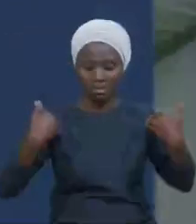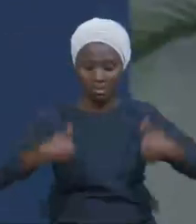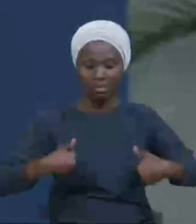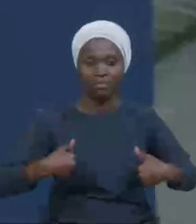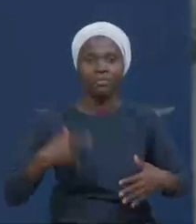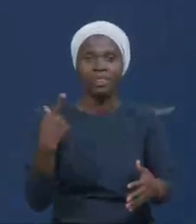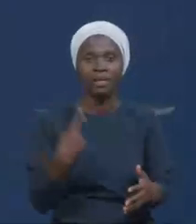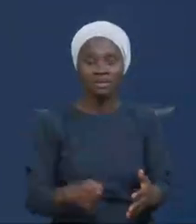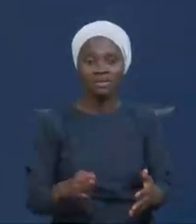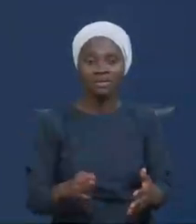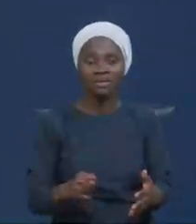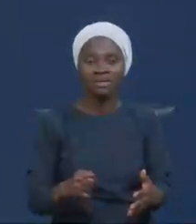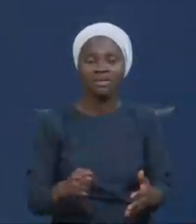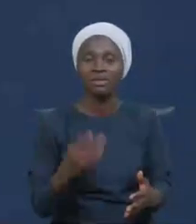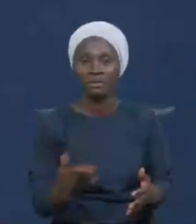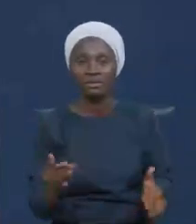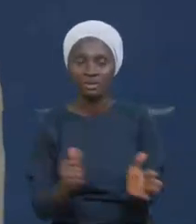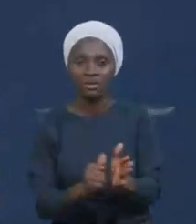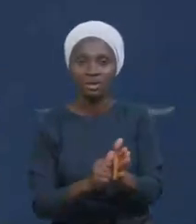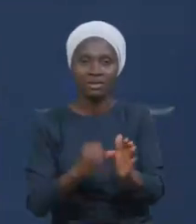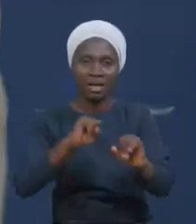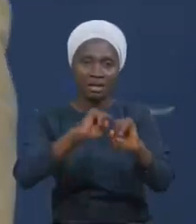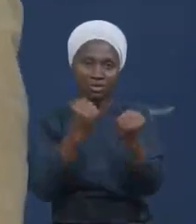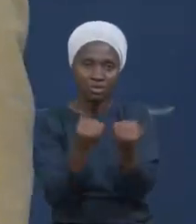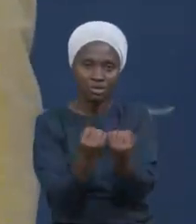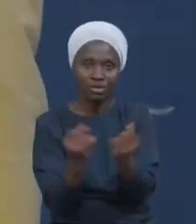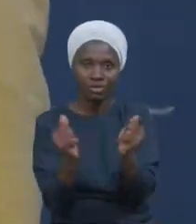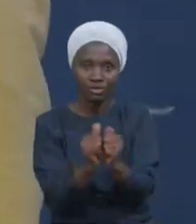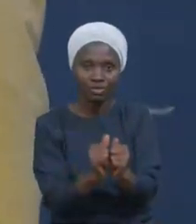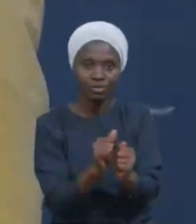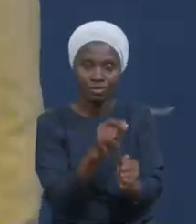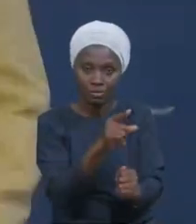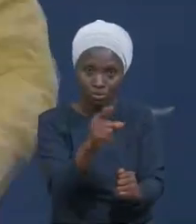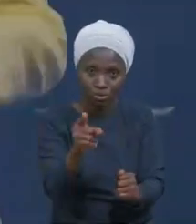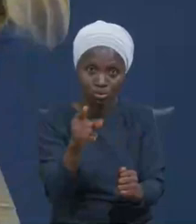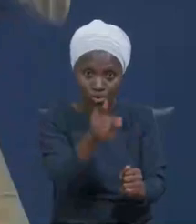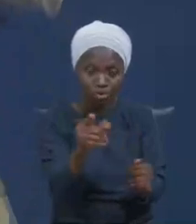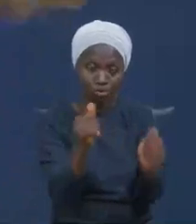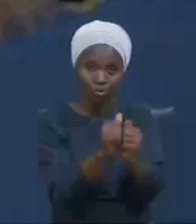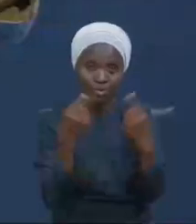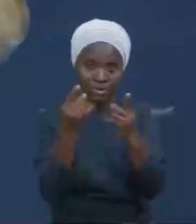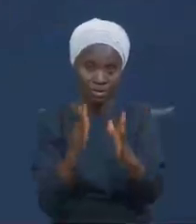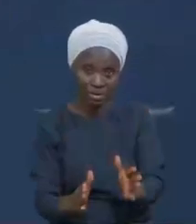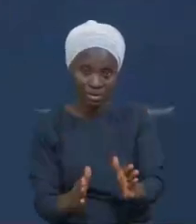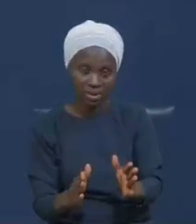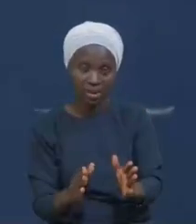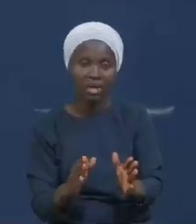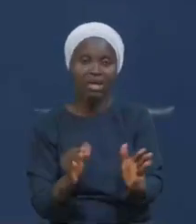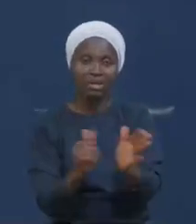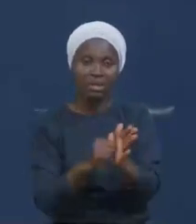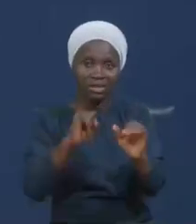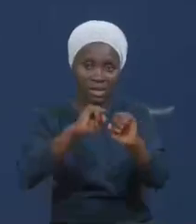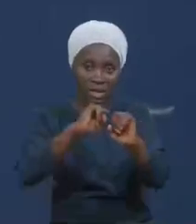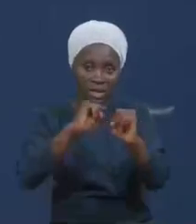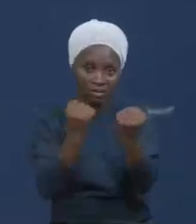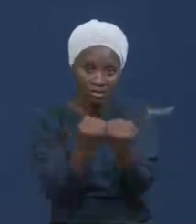aux pécheurs, aux transgresseurs, aux gens ténébreux, aux malfaiteurs. Comme tu viens